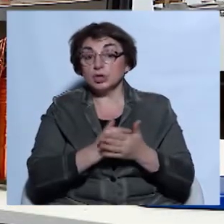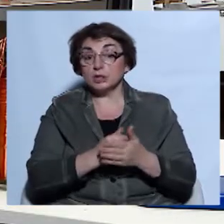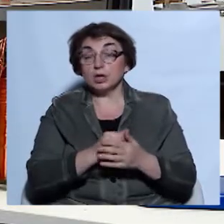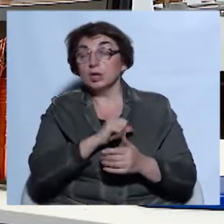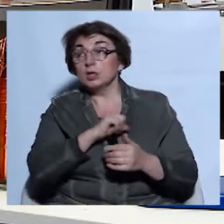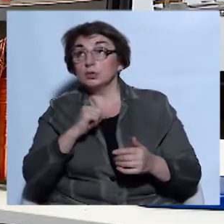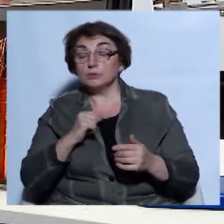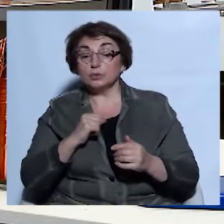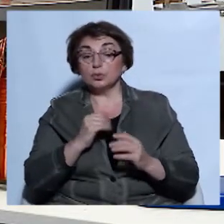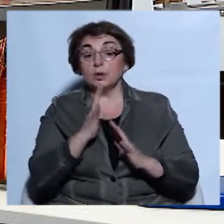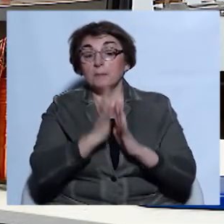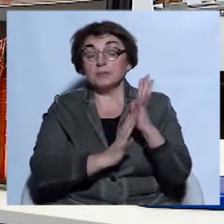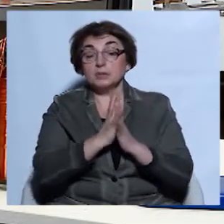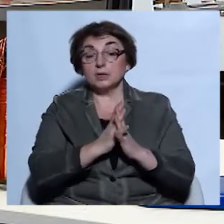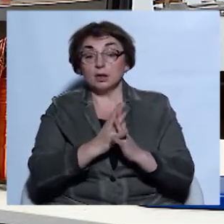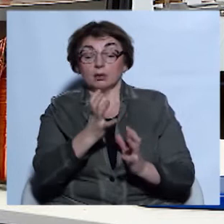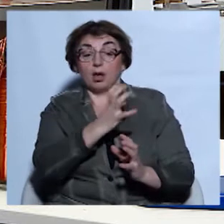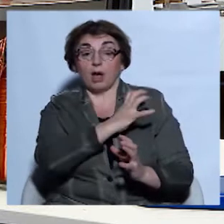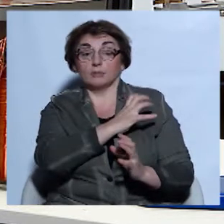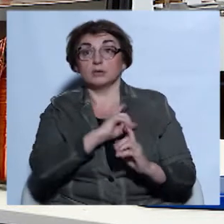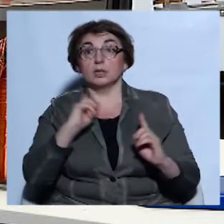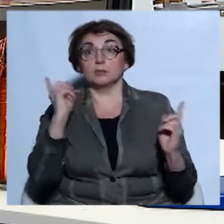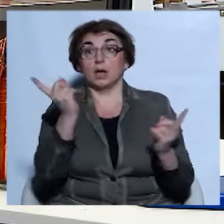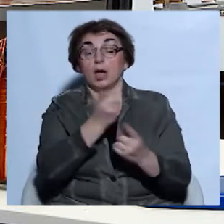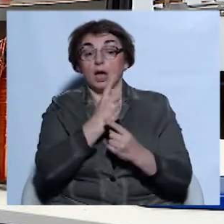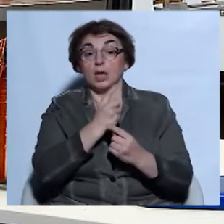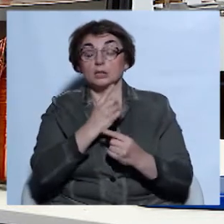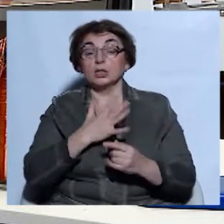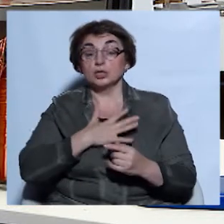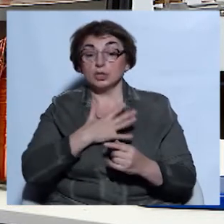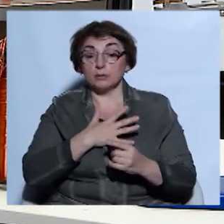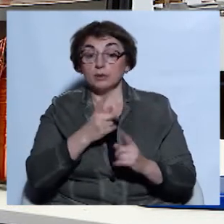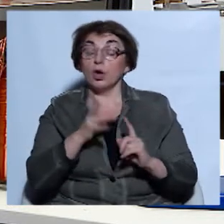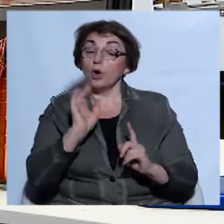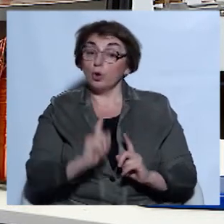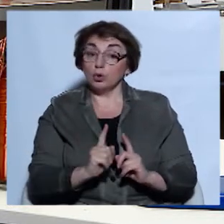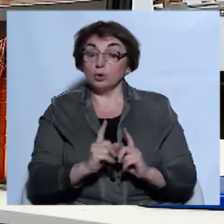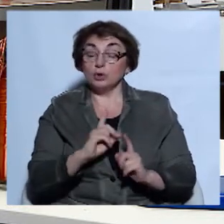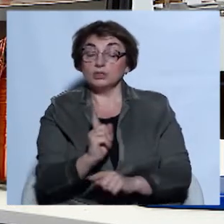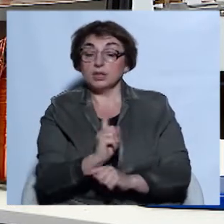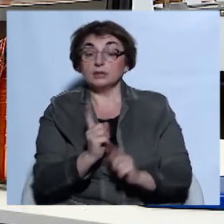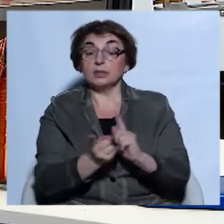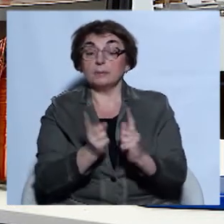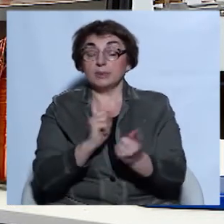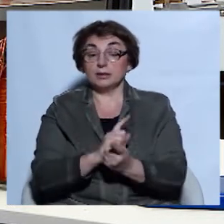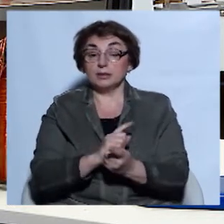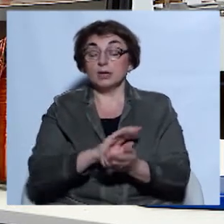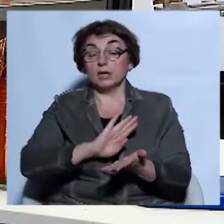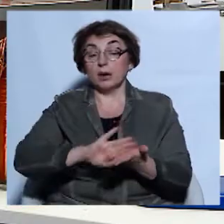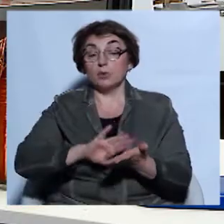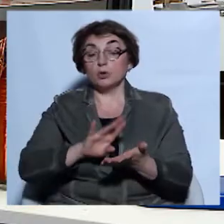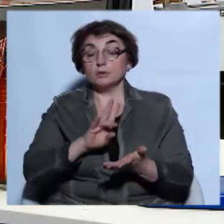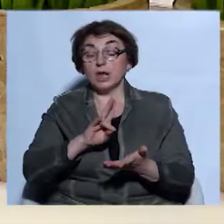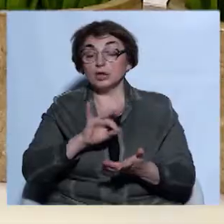მცენარე ამდიდრებს ჰაერს ჟანგვადით, ხოლო სანთელი წვის დროს გამოყოფს ნახშიროჟანგს.